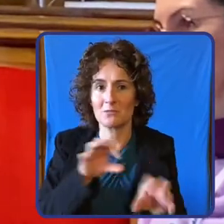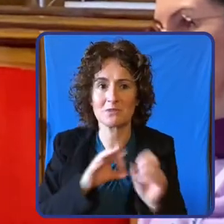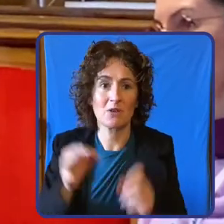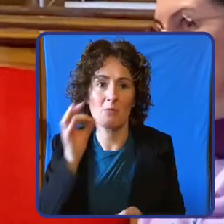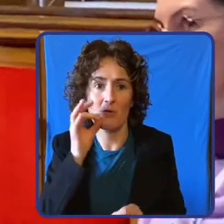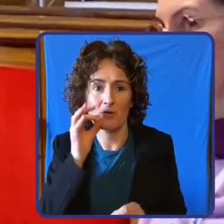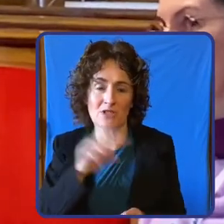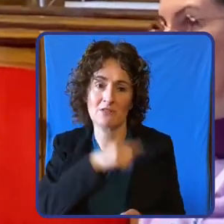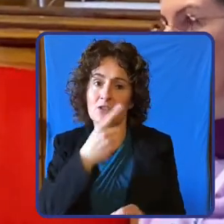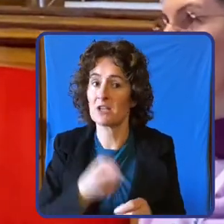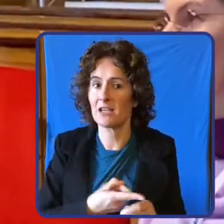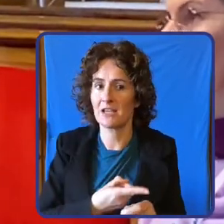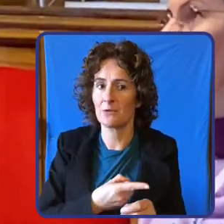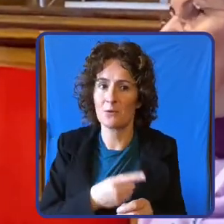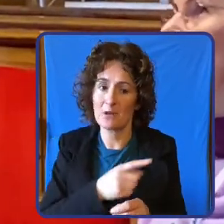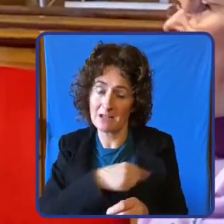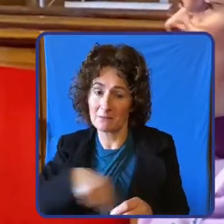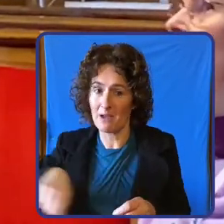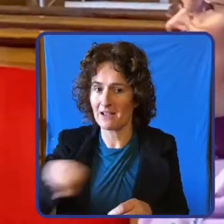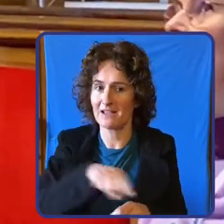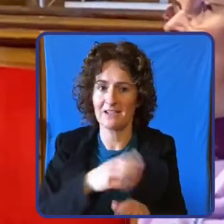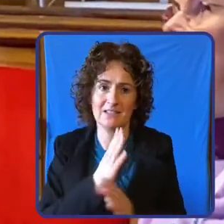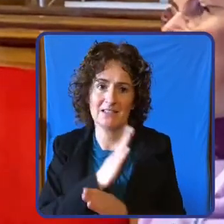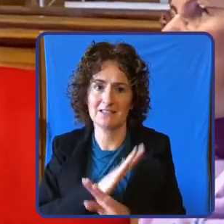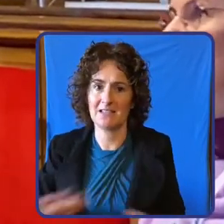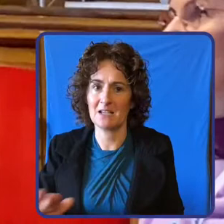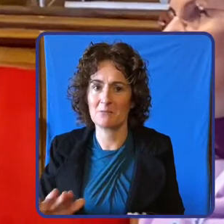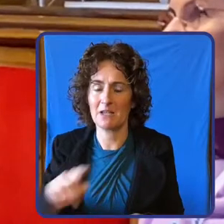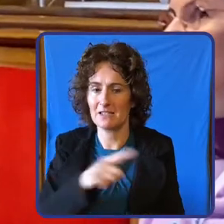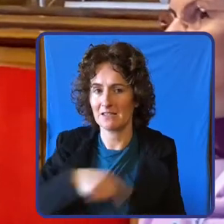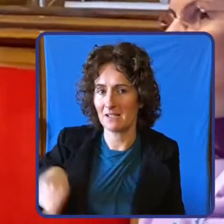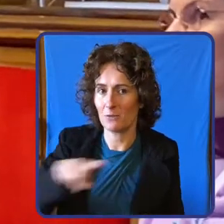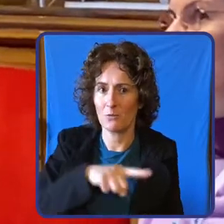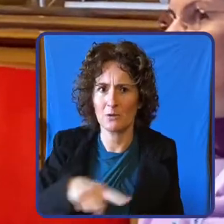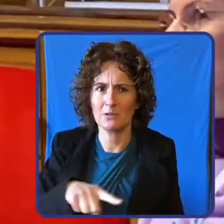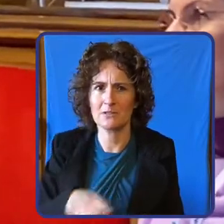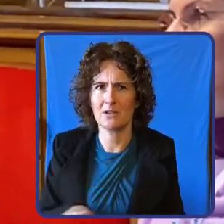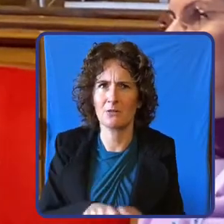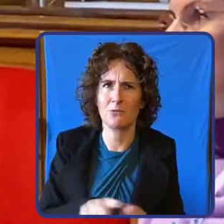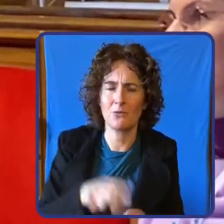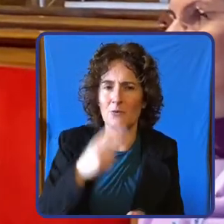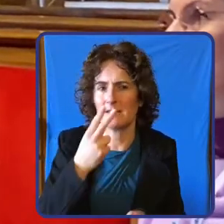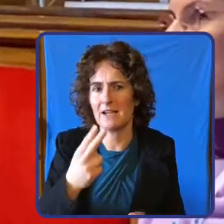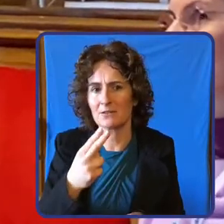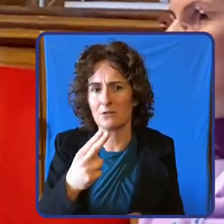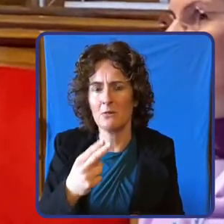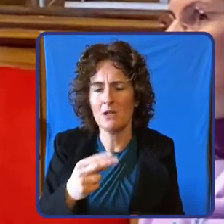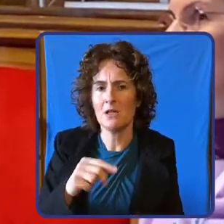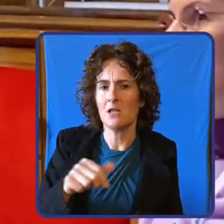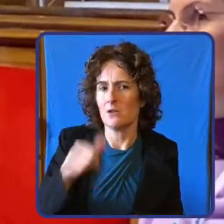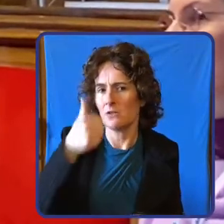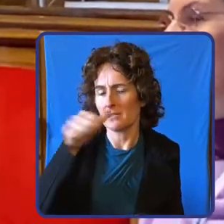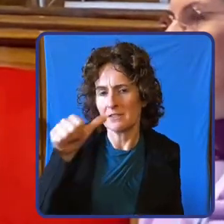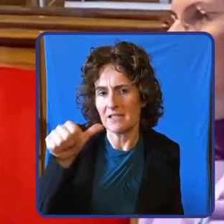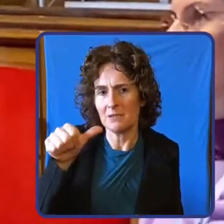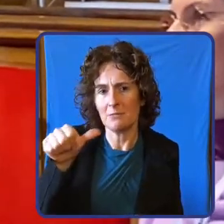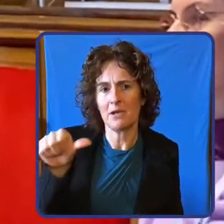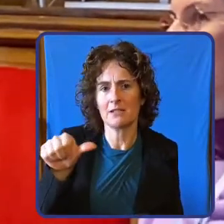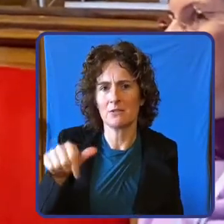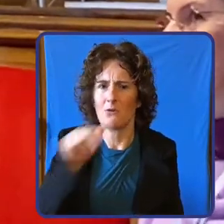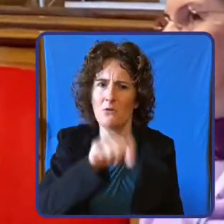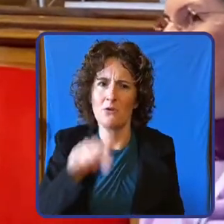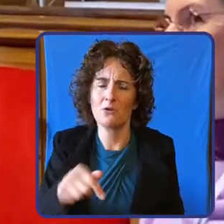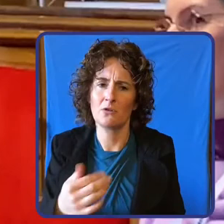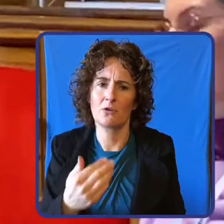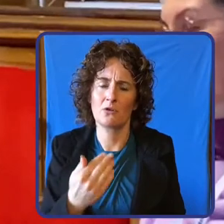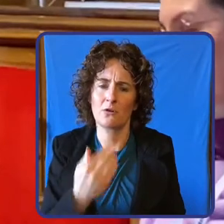már minden oldalról. Tehát most már ott tartunk, hogy ezt csak le kéne váltani a népet. Tehát igazából, hogyha nem akarnak nekünk aláírni, nem akarnak ránk szavazni,